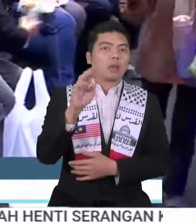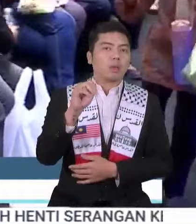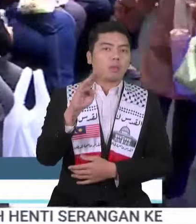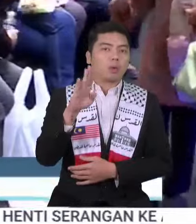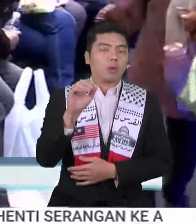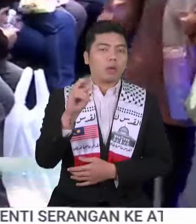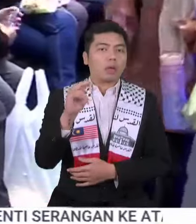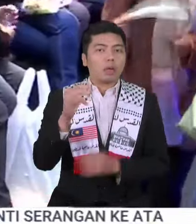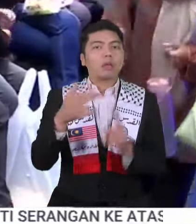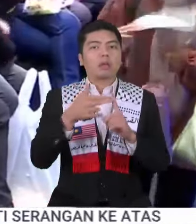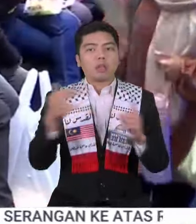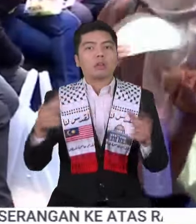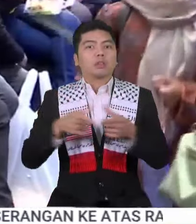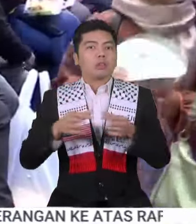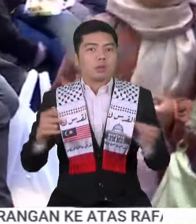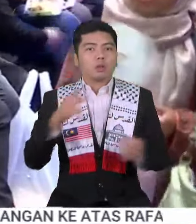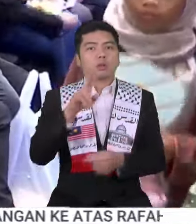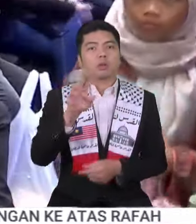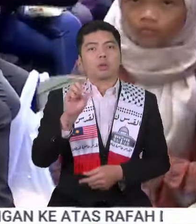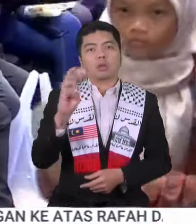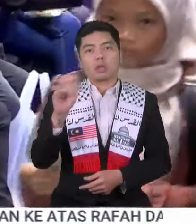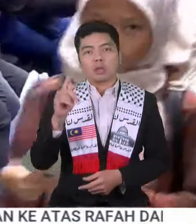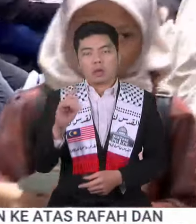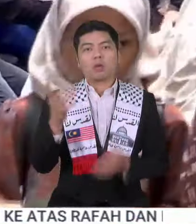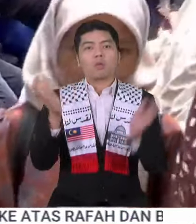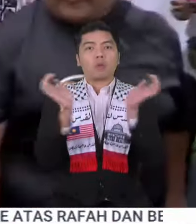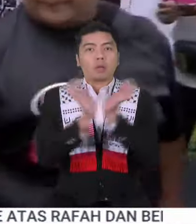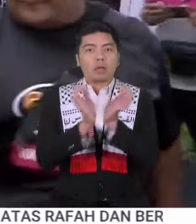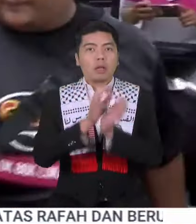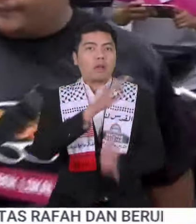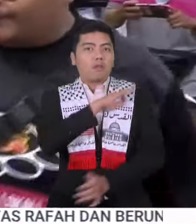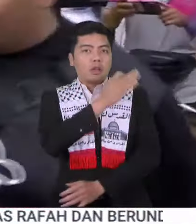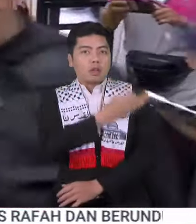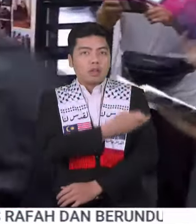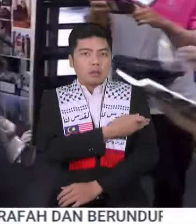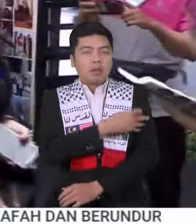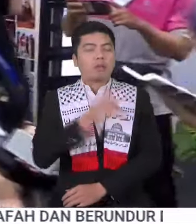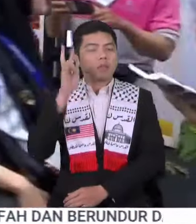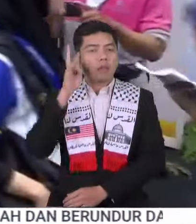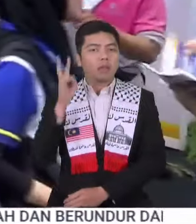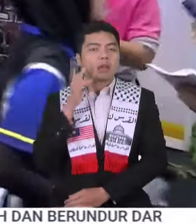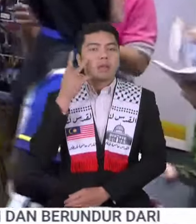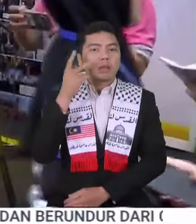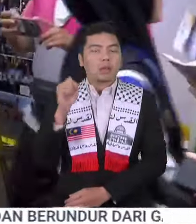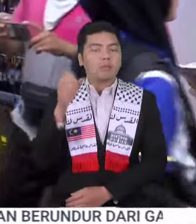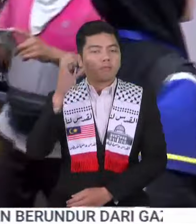Kuwait, Brunei, Filipina, Timor Leste, Vietnam, China, Korea Selatan dan Qatar.